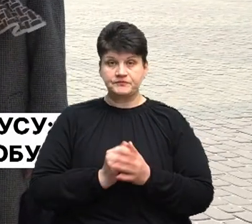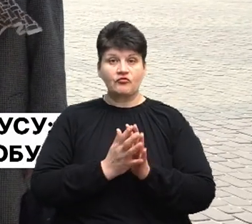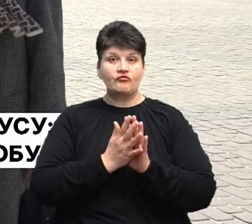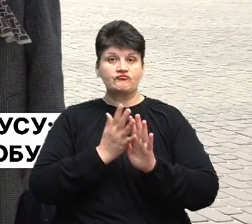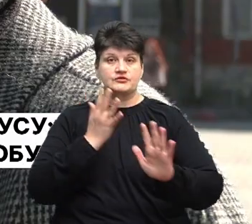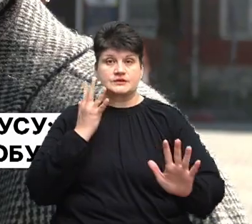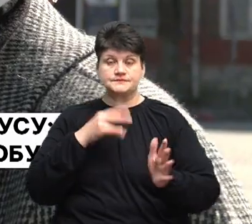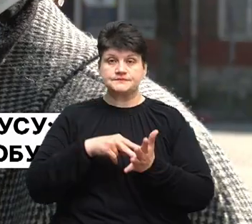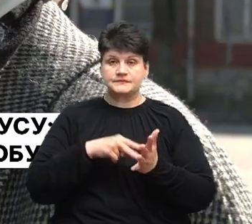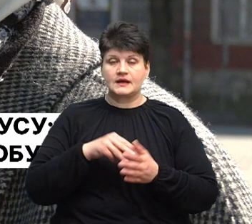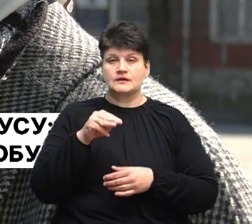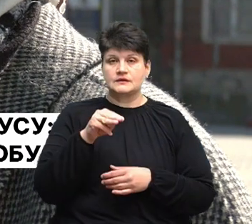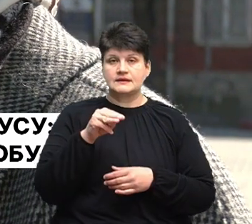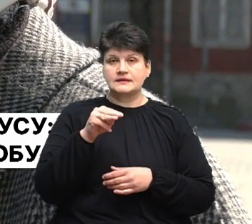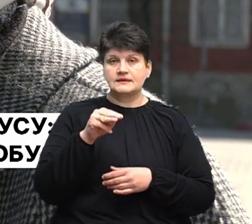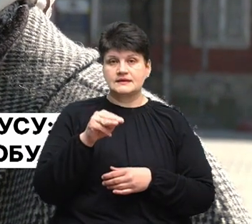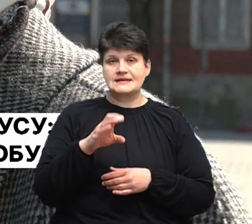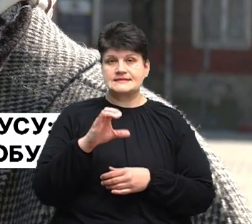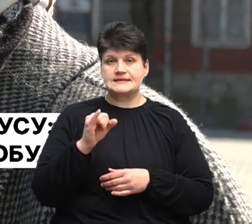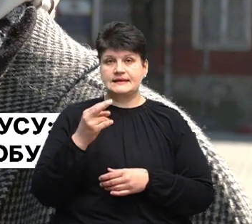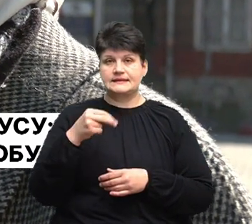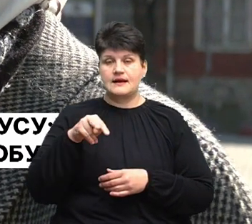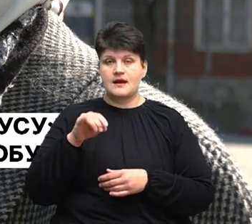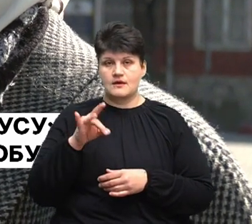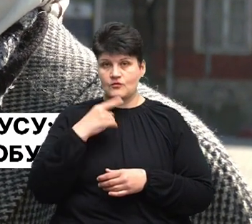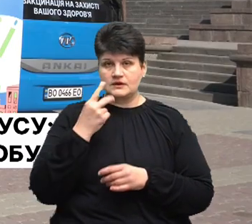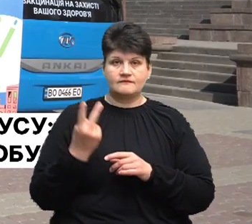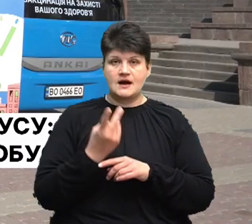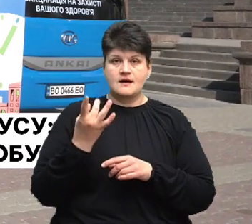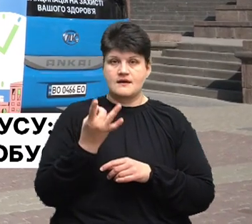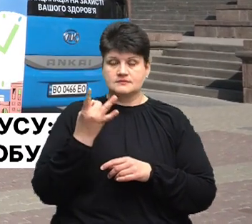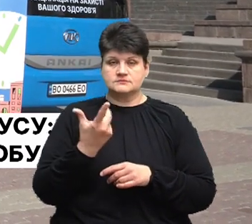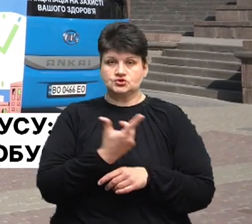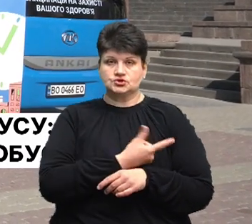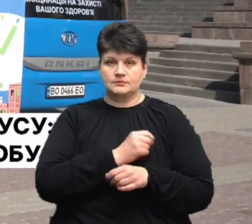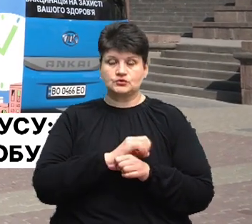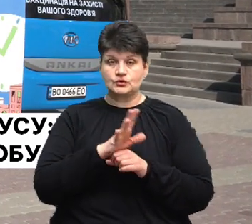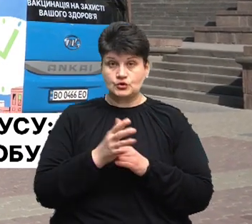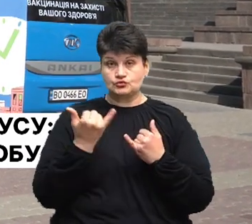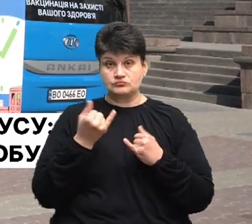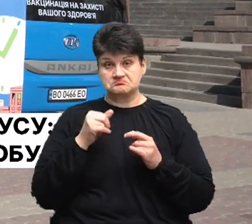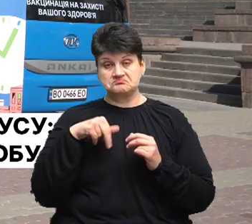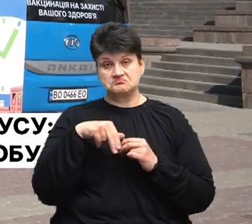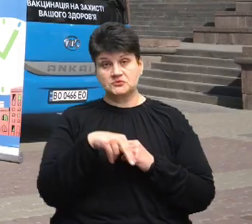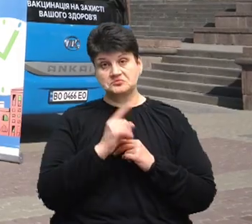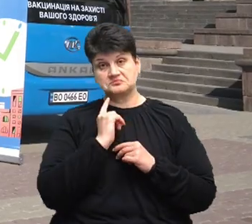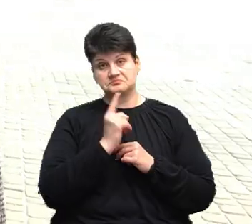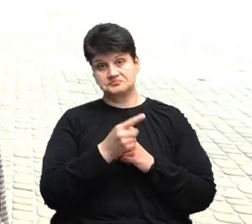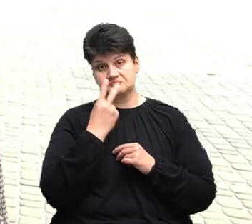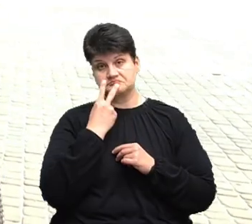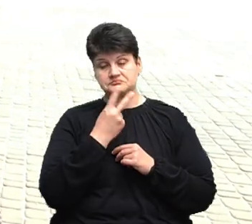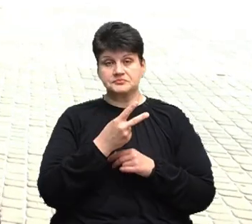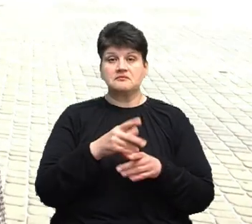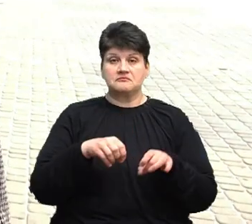тернополянка Зоряна Сідляр. Жінка каже, двічі щеплена від коронавірусу. Сьогодні проходила повз і вирішила також щепитися від правця.